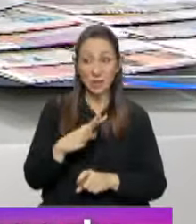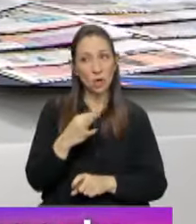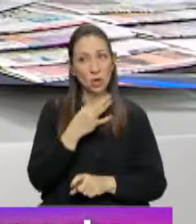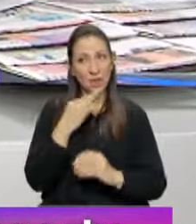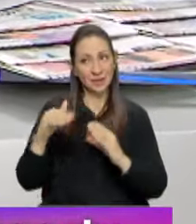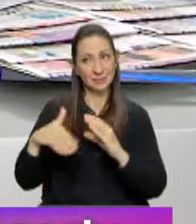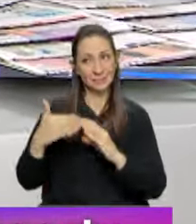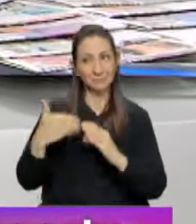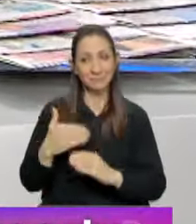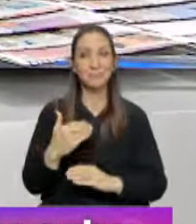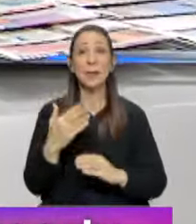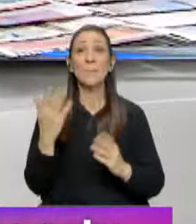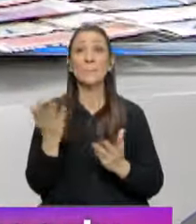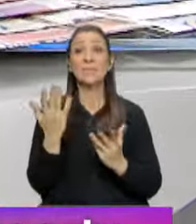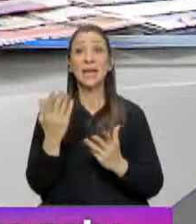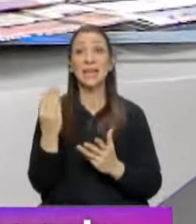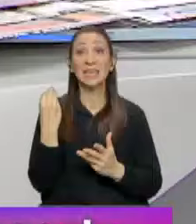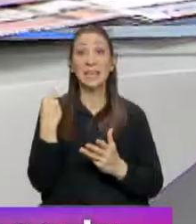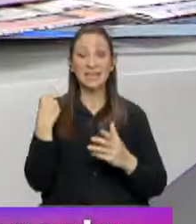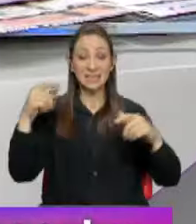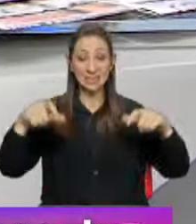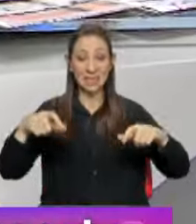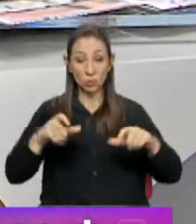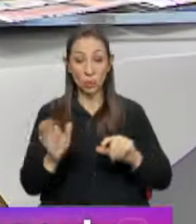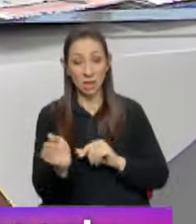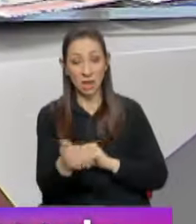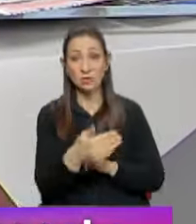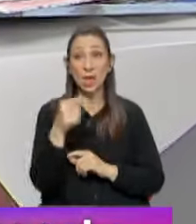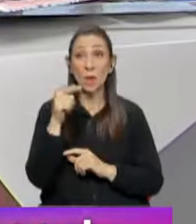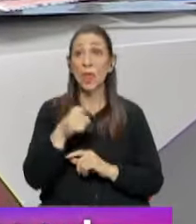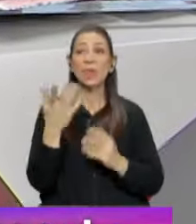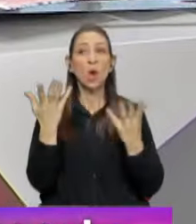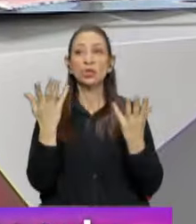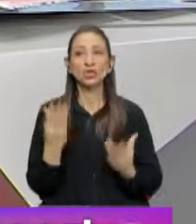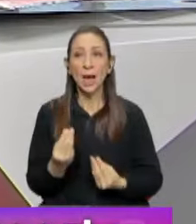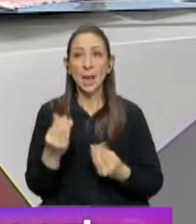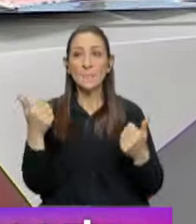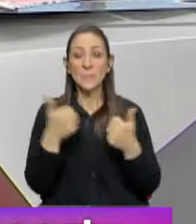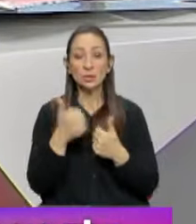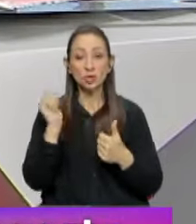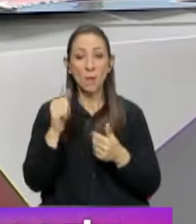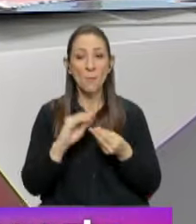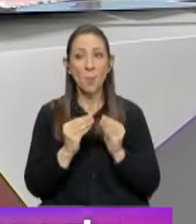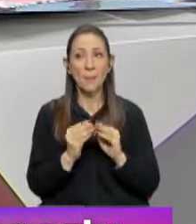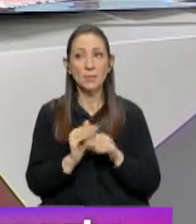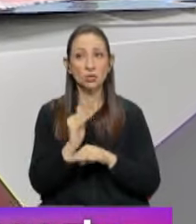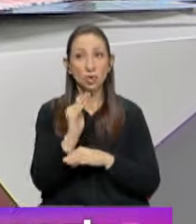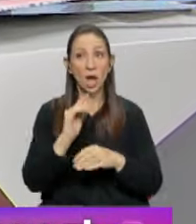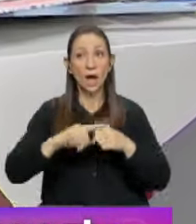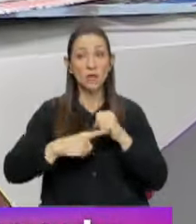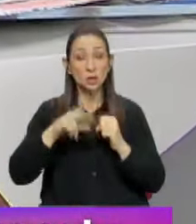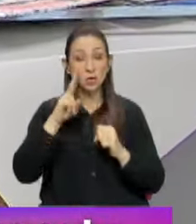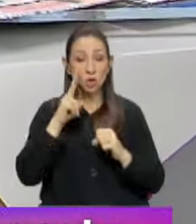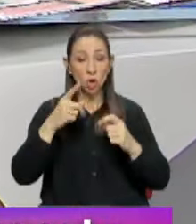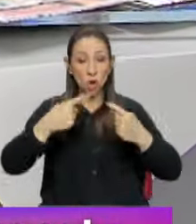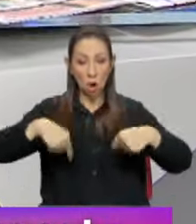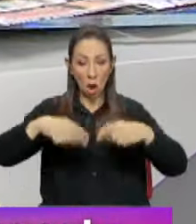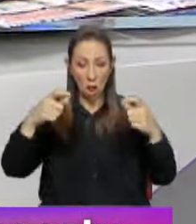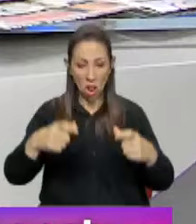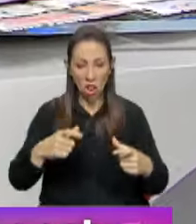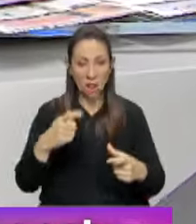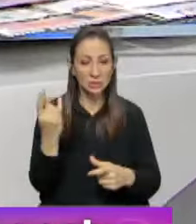lütfen yazıp gönderin. Mesela yeni stadyum kavşağı, burası ne olacak? Maç günleri problem yaşıyoruz. Hafta sonları göl çevresinde